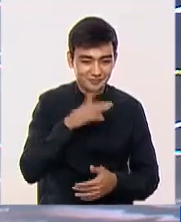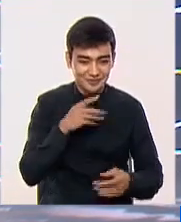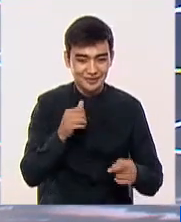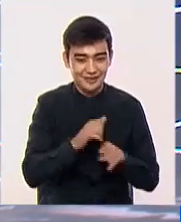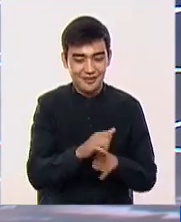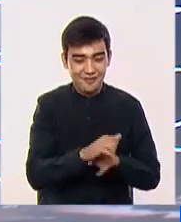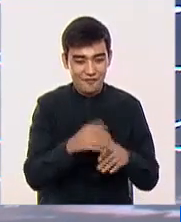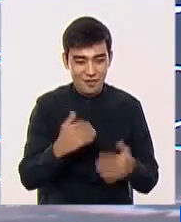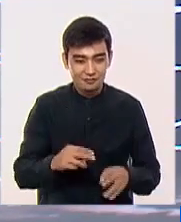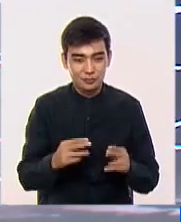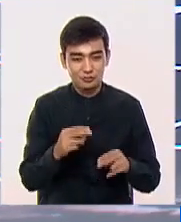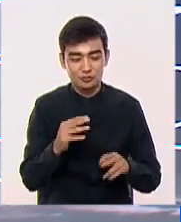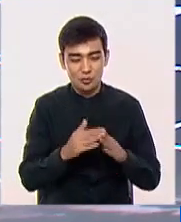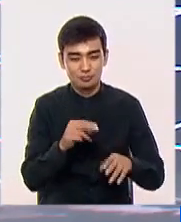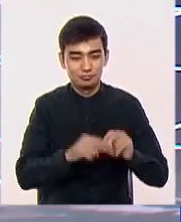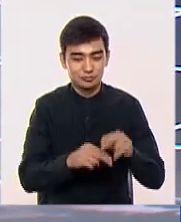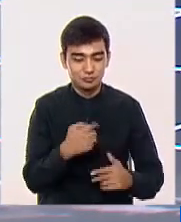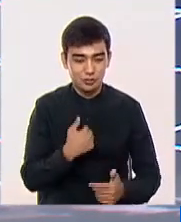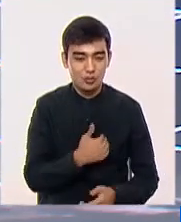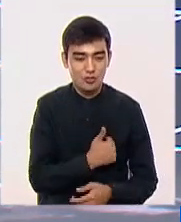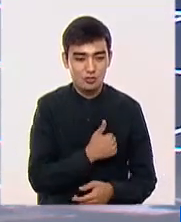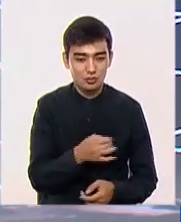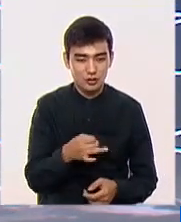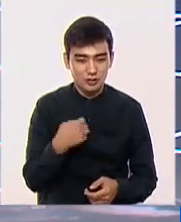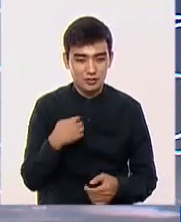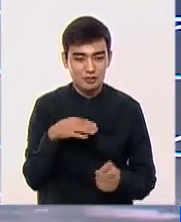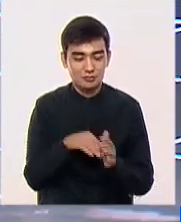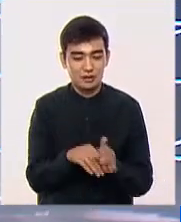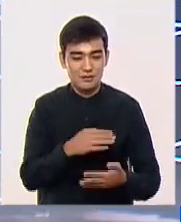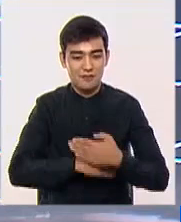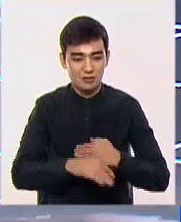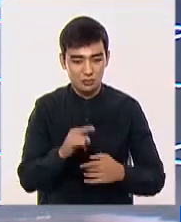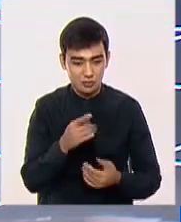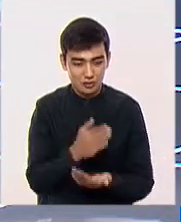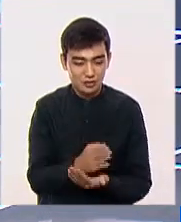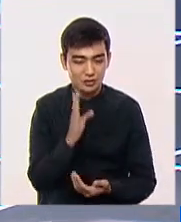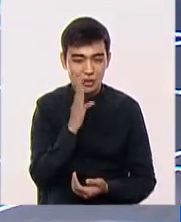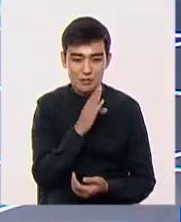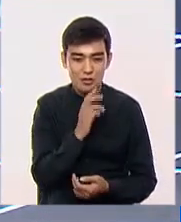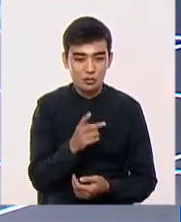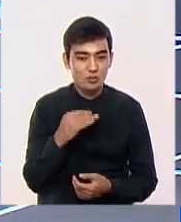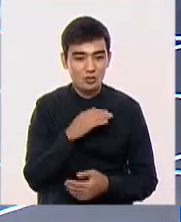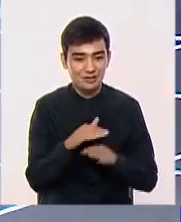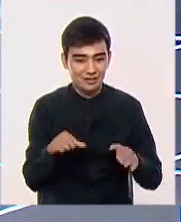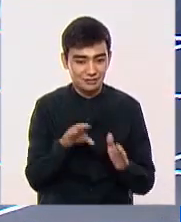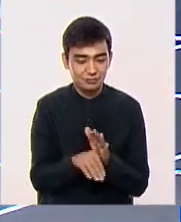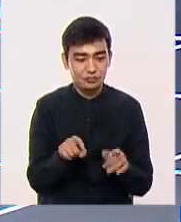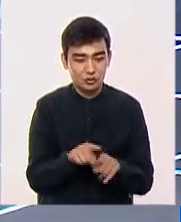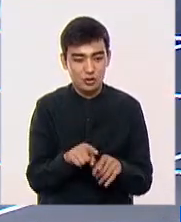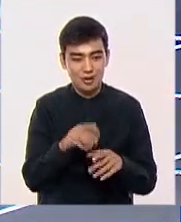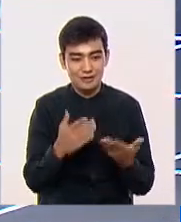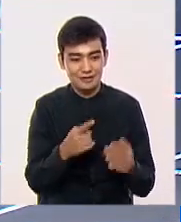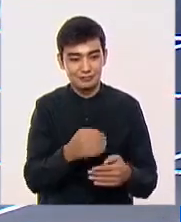баспананың тұрғызылғанын қалайды. Өйткені қатарларында мүгедек бала тәрбиелеп отырғандар мен көп балалы аналар барлар нысан